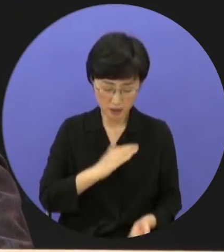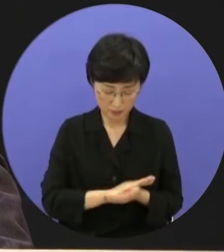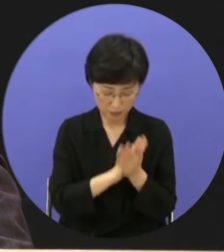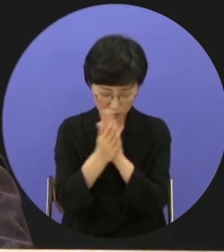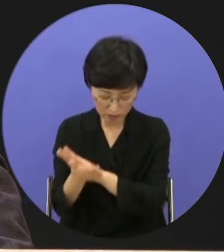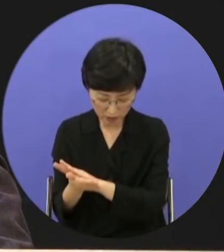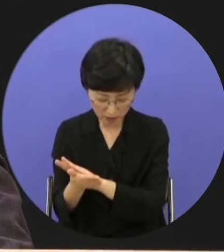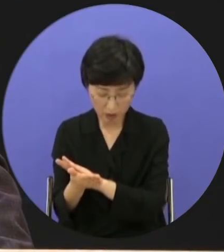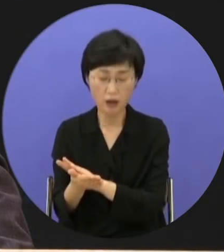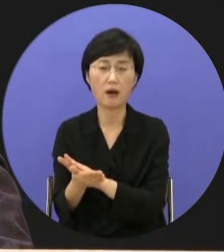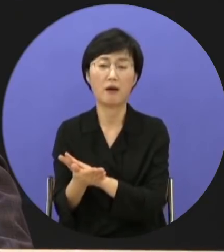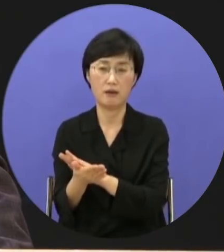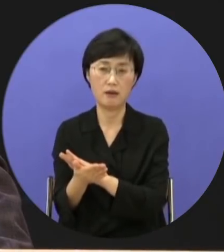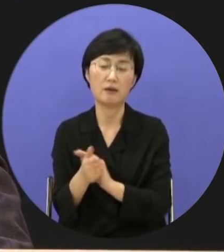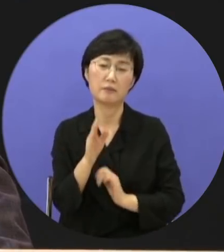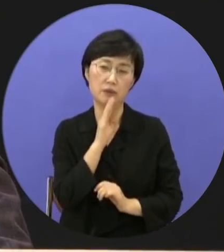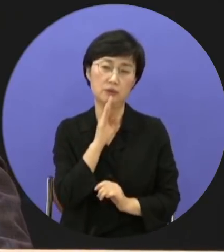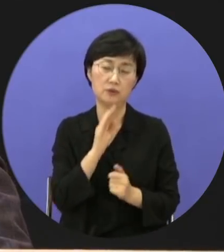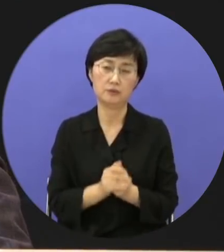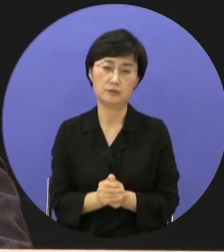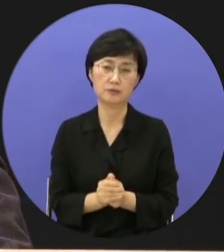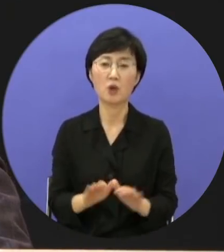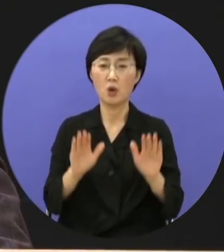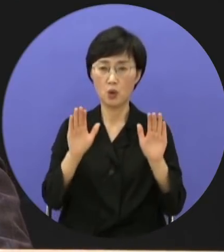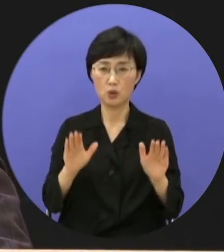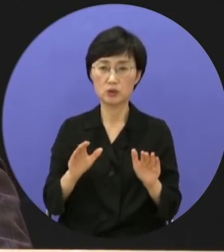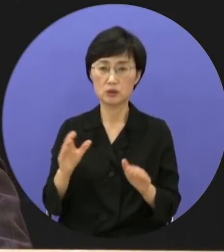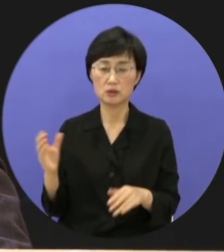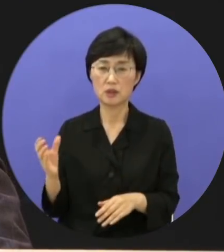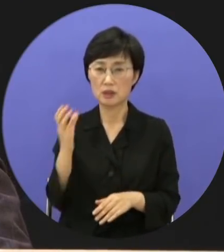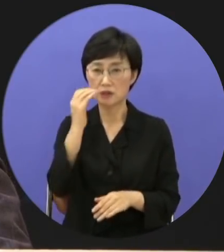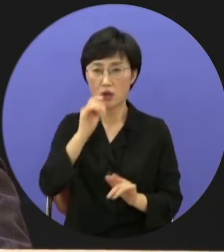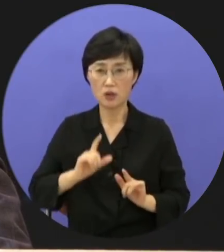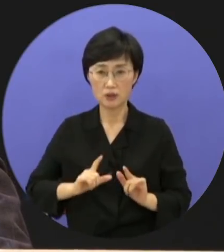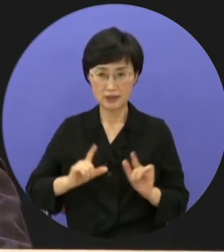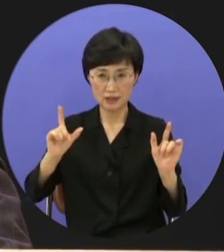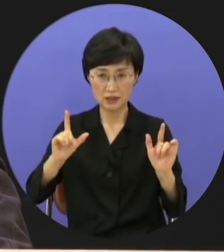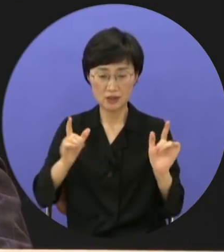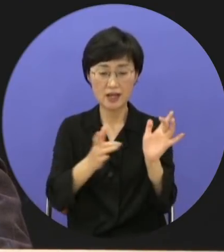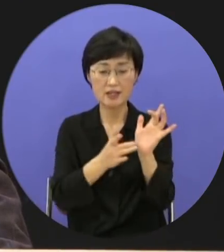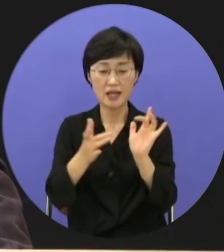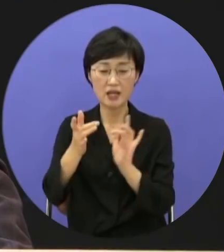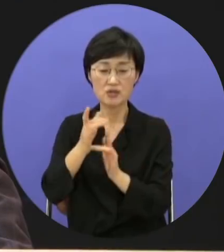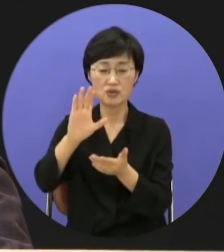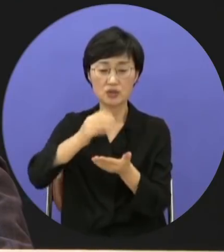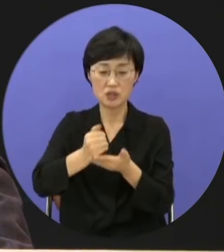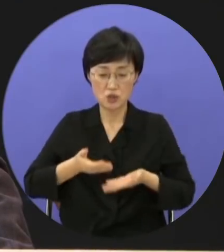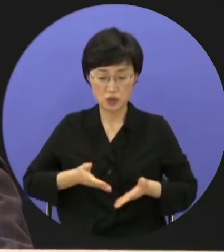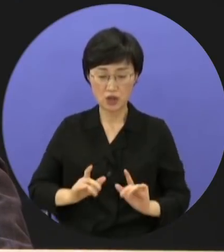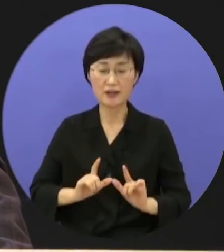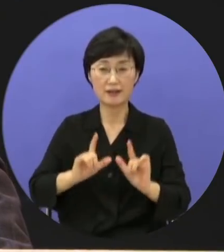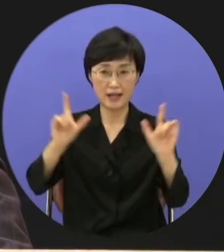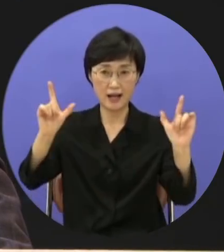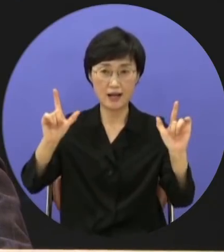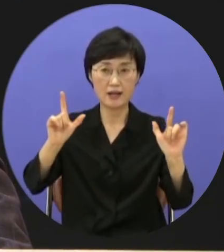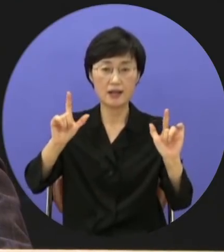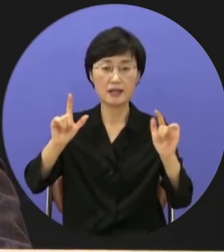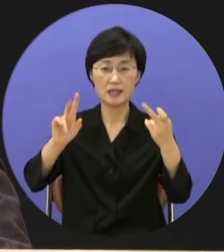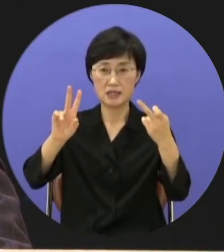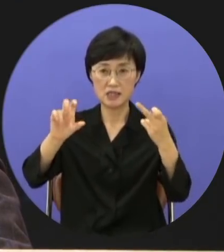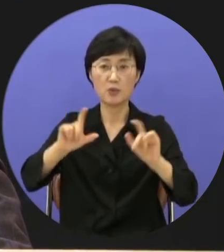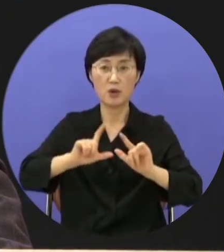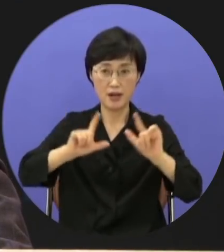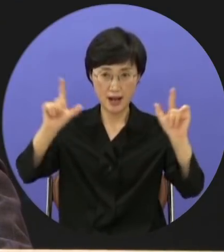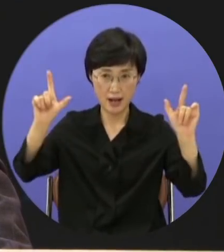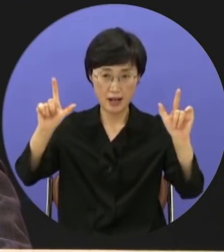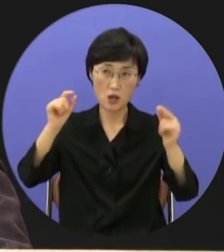life. 오늘 성탄절을 맞이하면서 새해를 맞이하면서요, 여러분이 이 귀중한 결단하셔야 돼요. Today, as